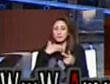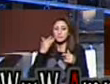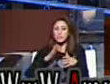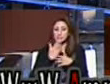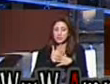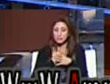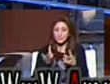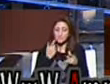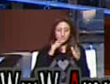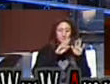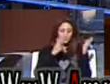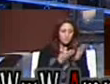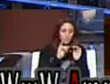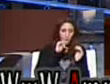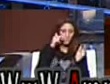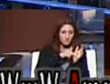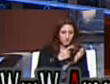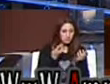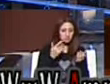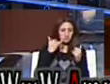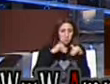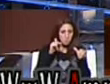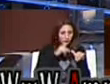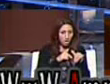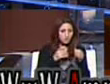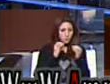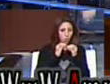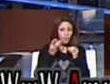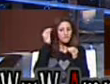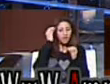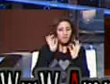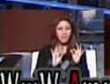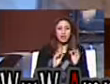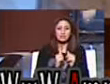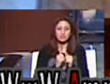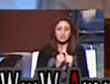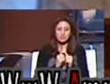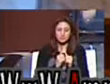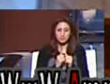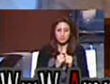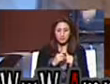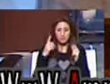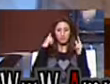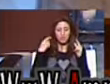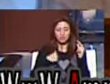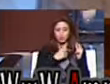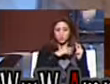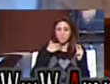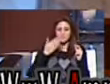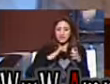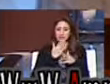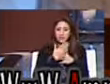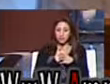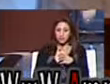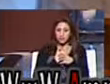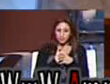هل الجنريتور ده فيه اي خلل، لان طبعا مش مفروض ان يحصل الكلام ده طبعا في الطبيب. طب والطبيب اللي توفى الله يرحمه هل تبين اسباب